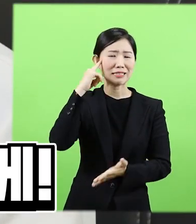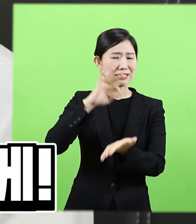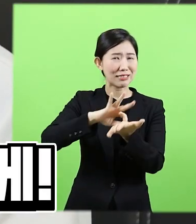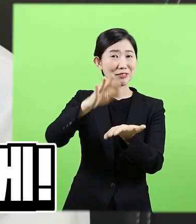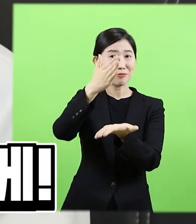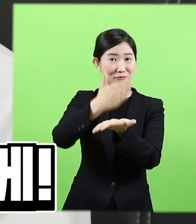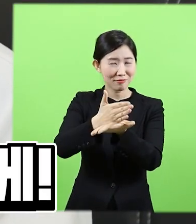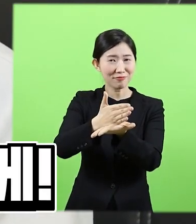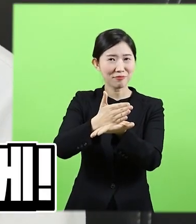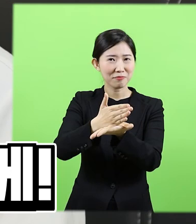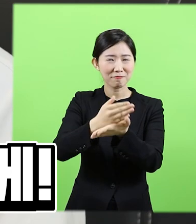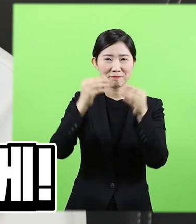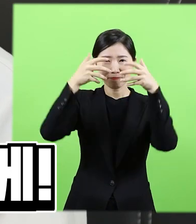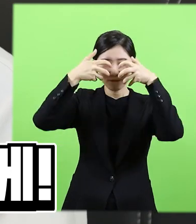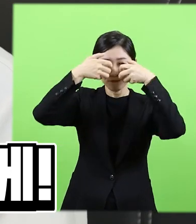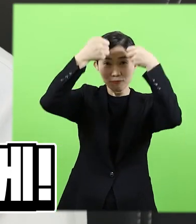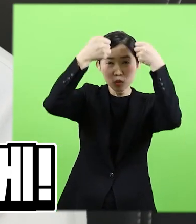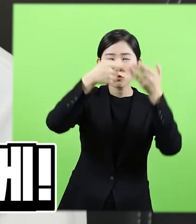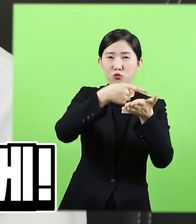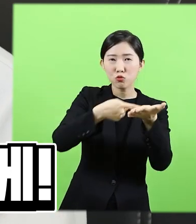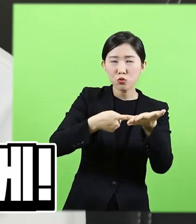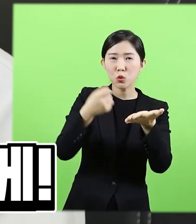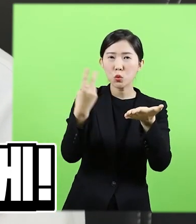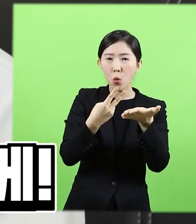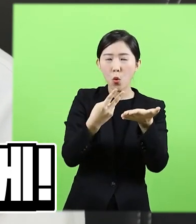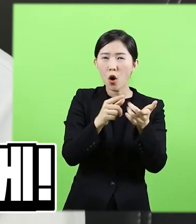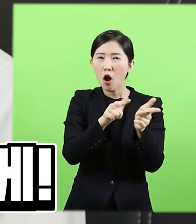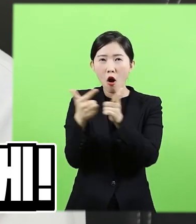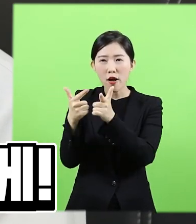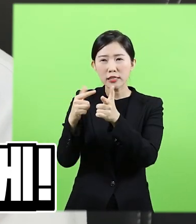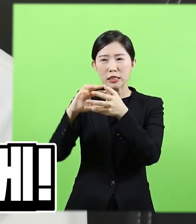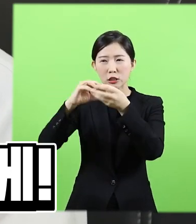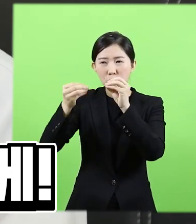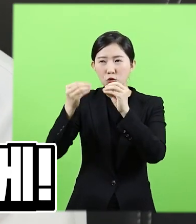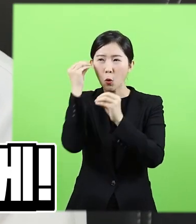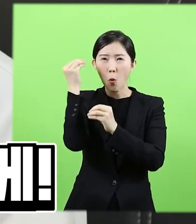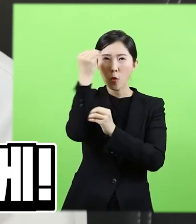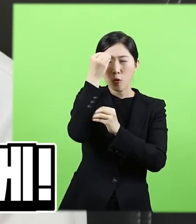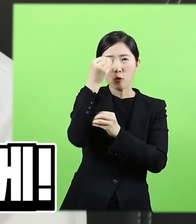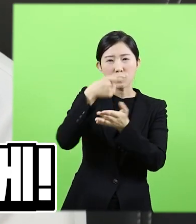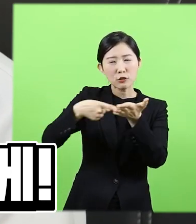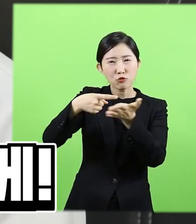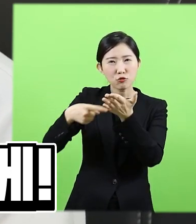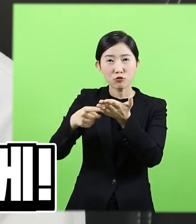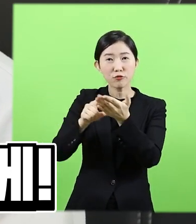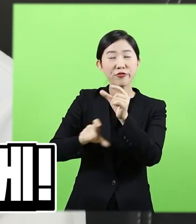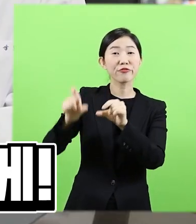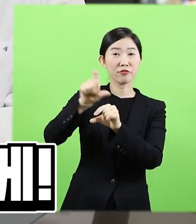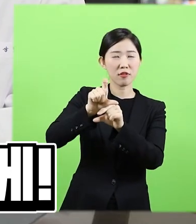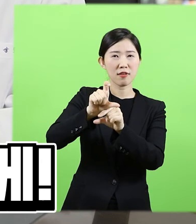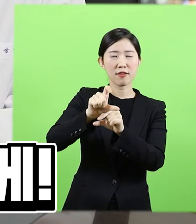나이 생각하지 마시고 상안검 거상술과 거기에 맞는 부수적인 수술들을